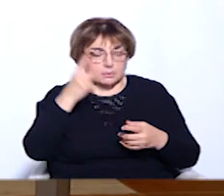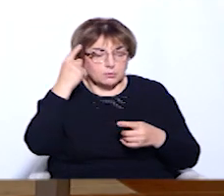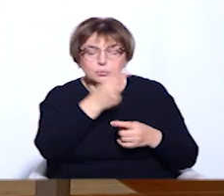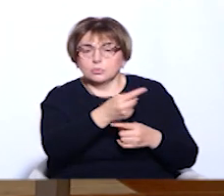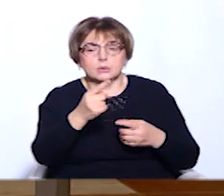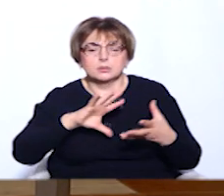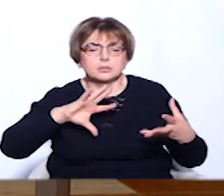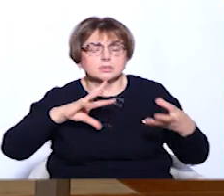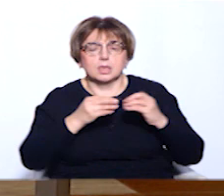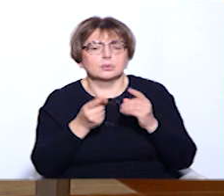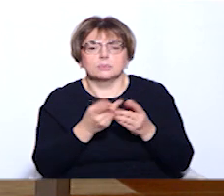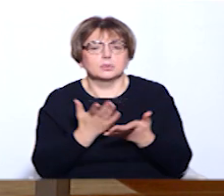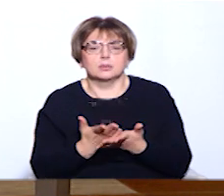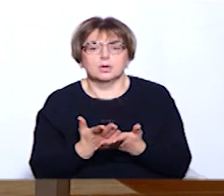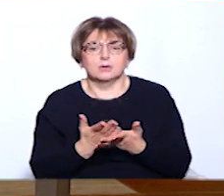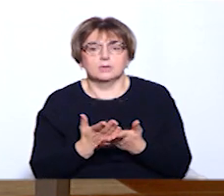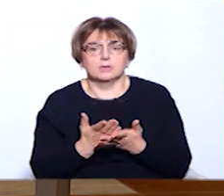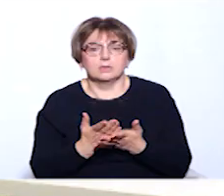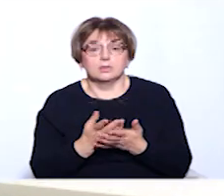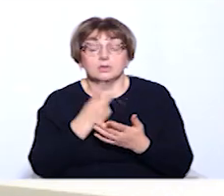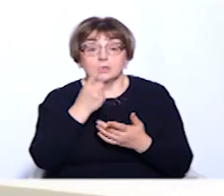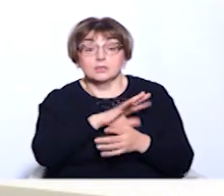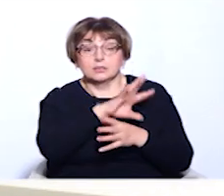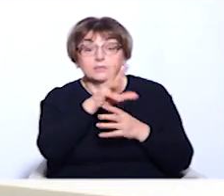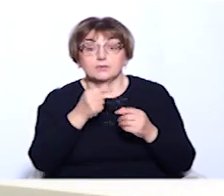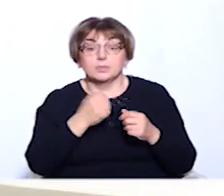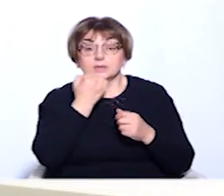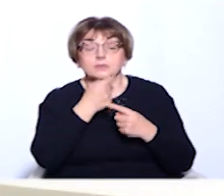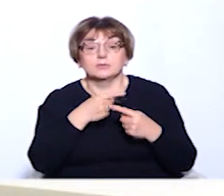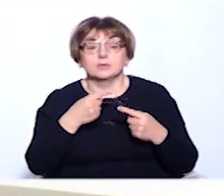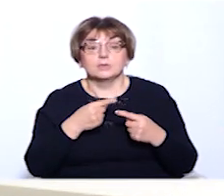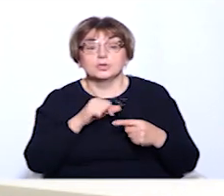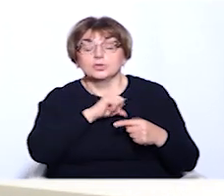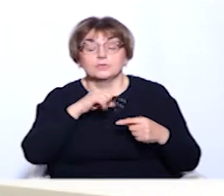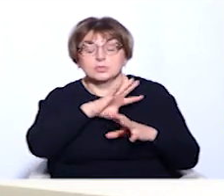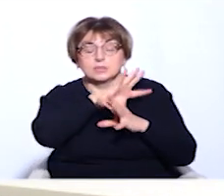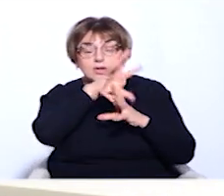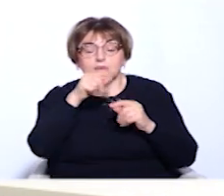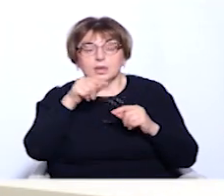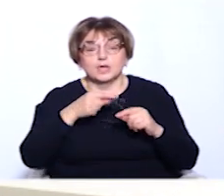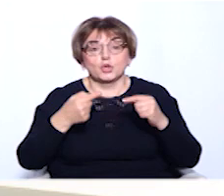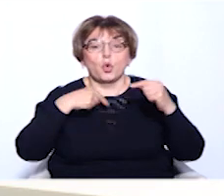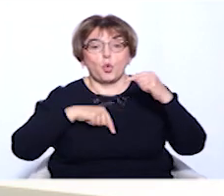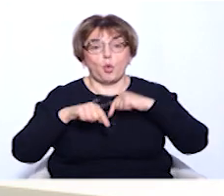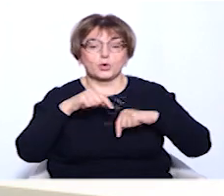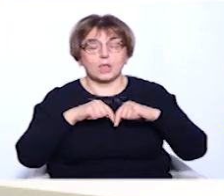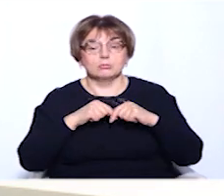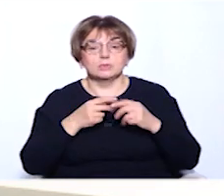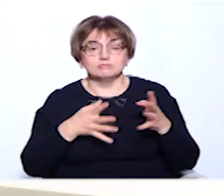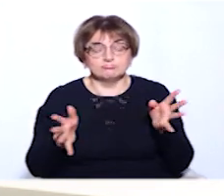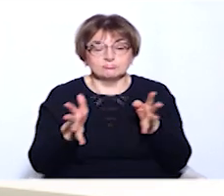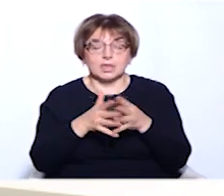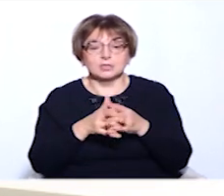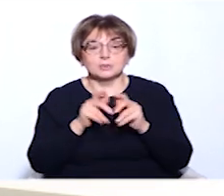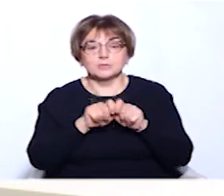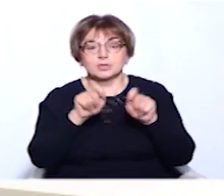საერთო? ალბათ თავადაც მივხვდი, რომ ეს ნივთიერებები ყველა ორგანული ნაერთებისგან შედგება. რას ეწოდება